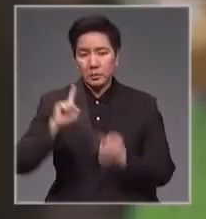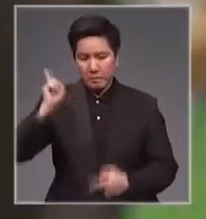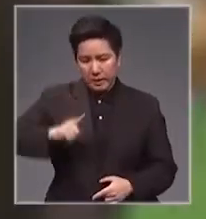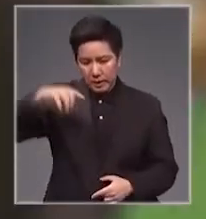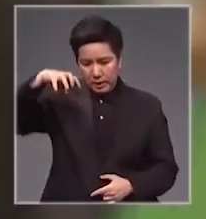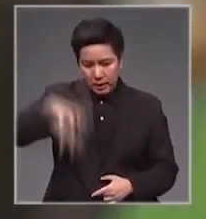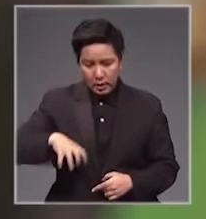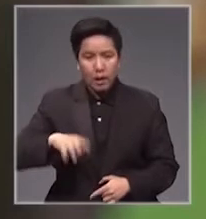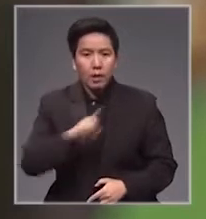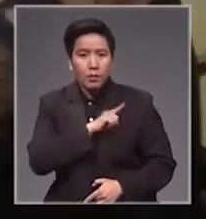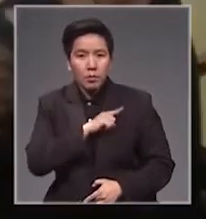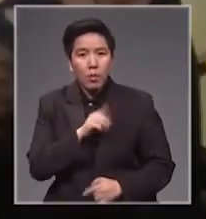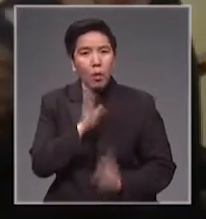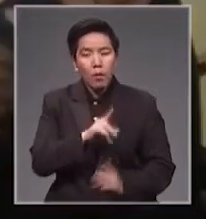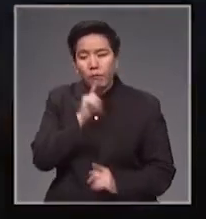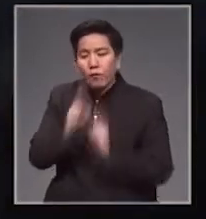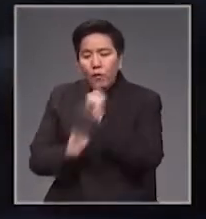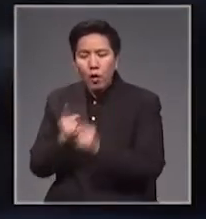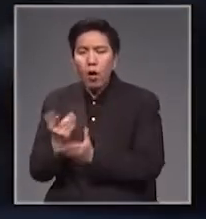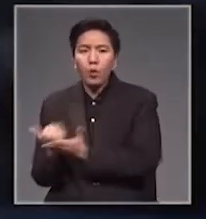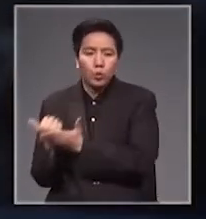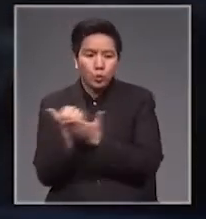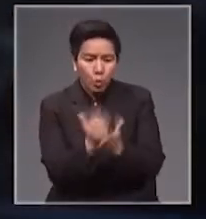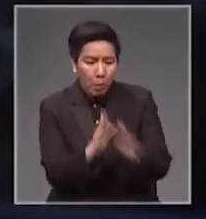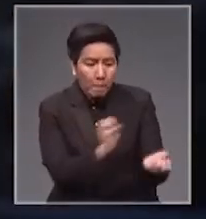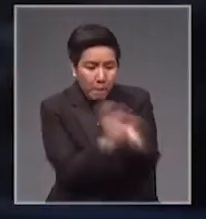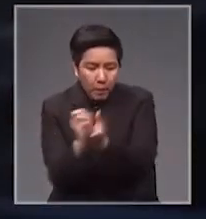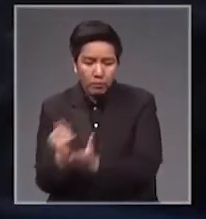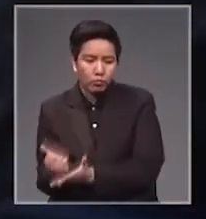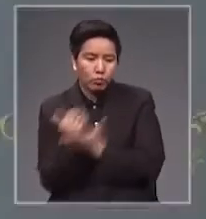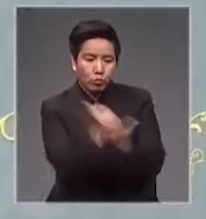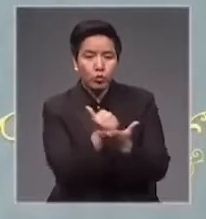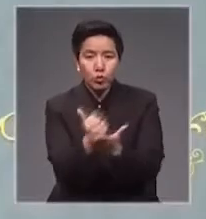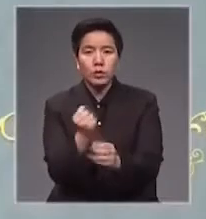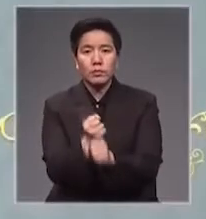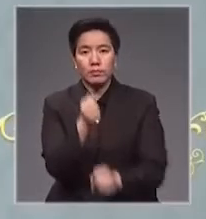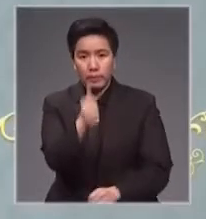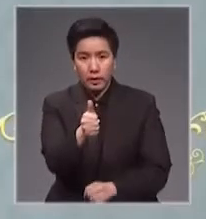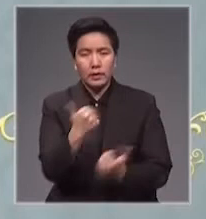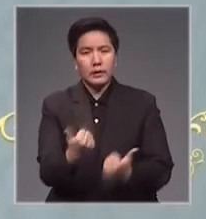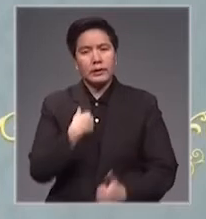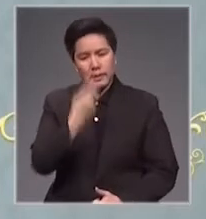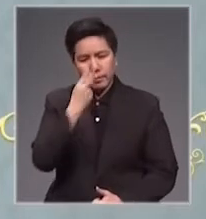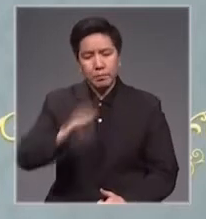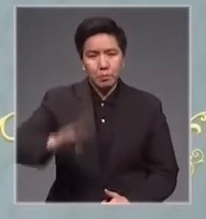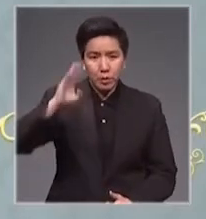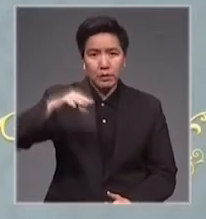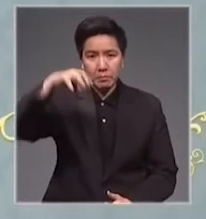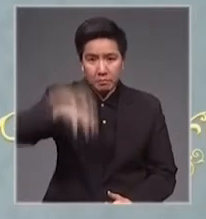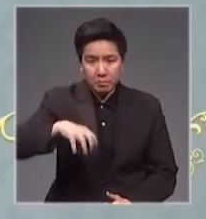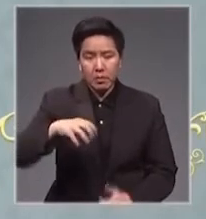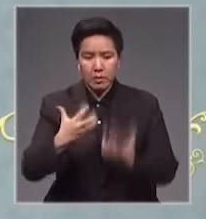ที่จะรับเรื่องร้องเรียนและให้ความช่วยเหลือแก่ผู้ได้รับผลกระทบได้นอกจากนี้ผมเห็นว่าบริษัทหรือผู้ประกอบการเ